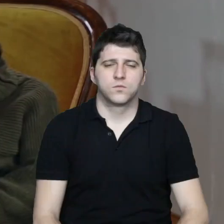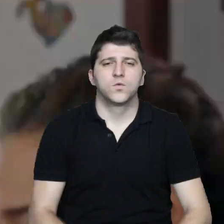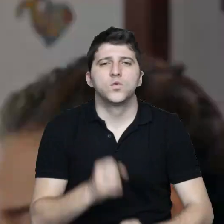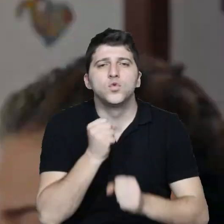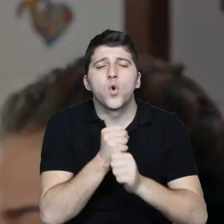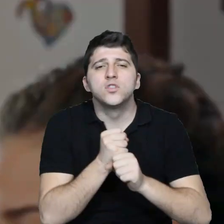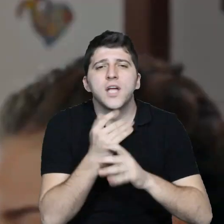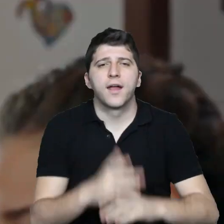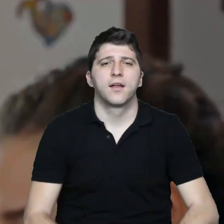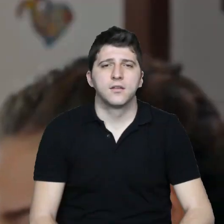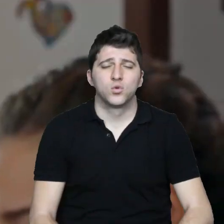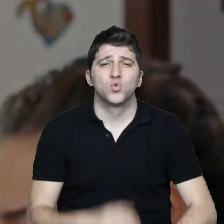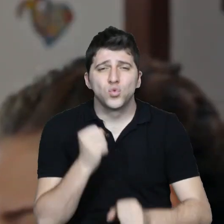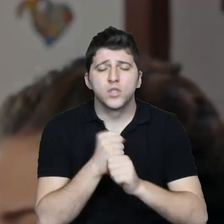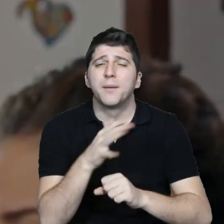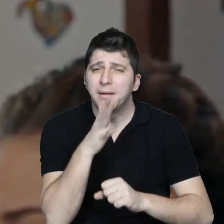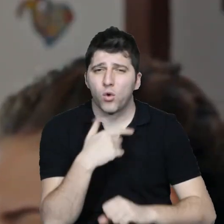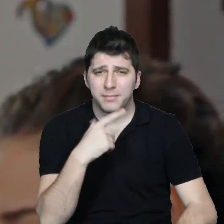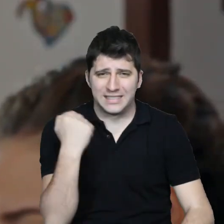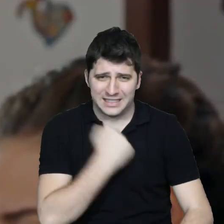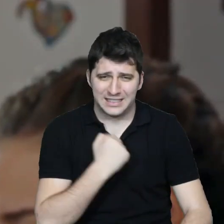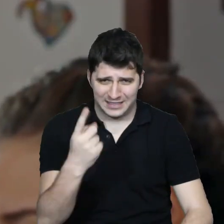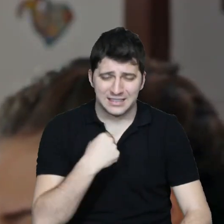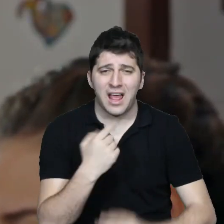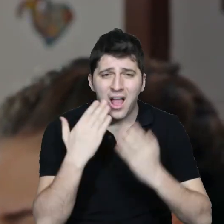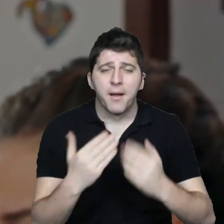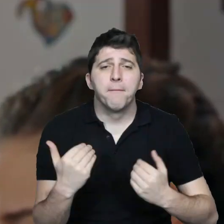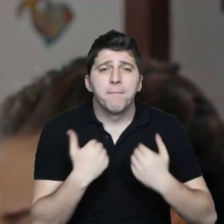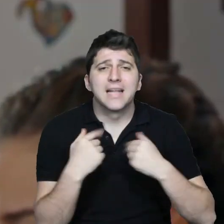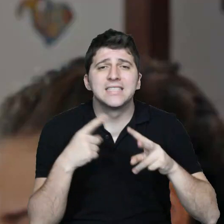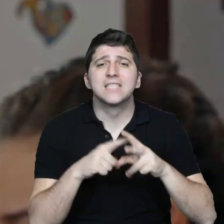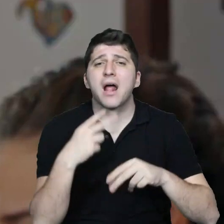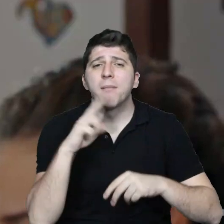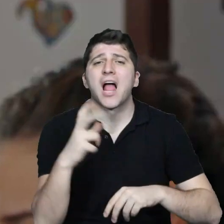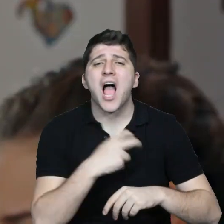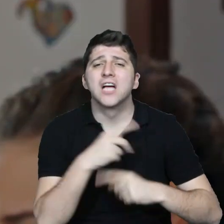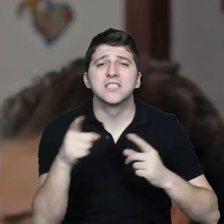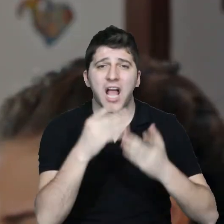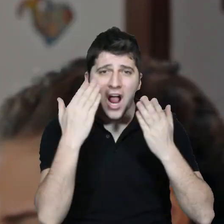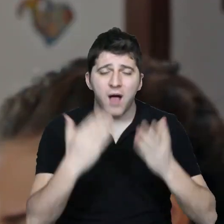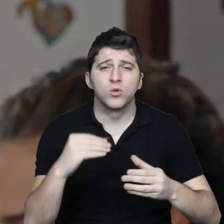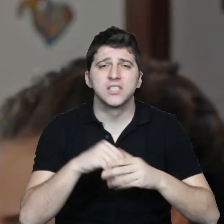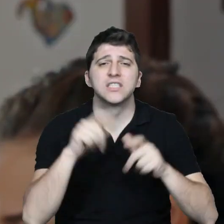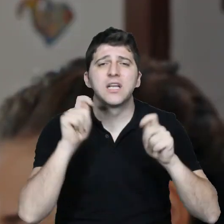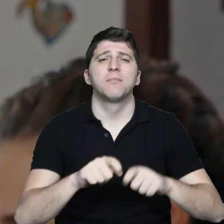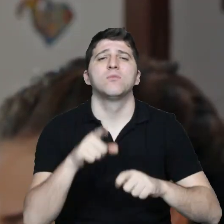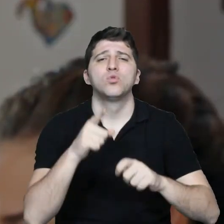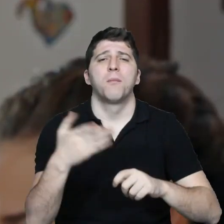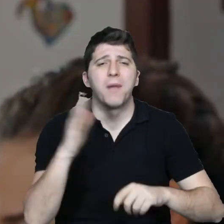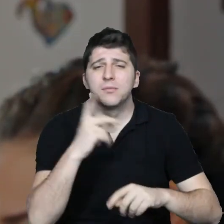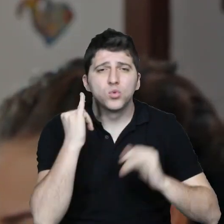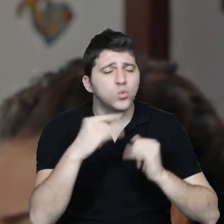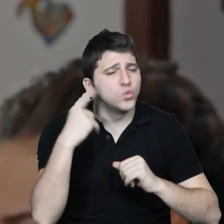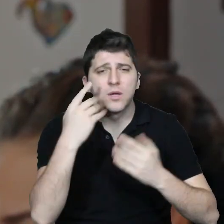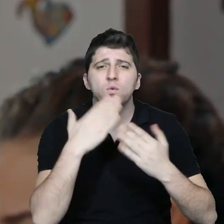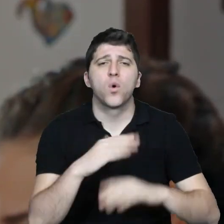ilişti. Gökçe. Gökçe, biliyorum bana kızgınsın ama ben Kezban abla aşkınızı kabullensin diye yaptım ben bunu. Başka bir kötü